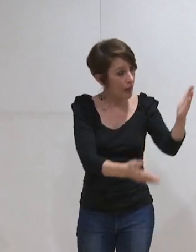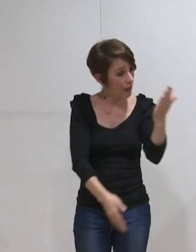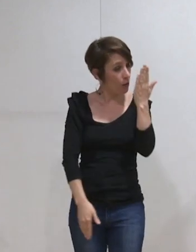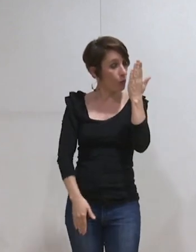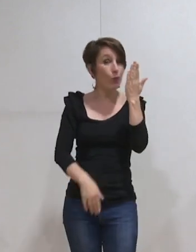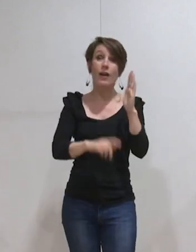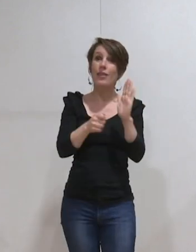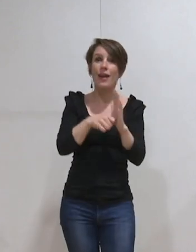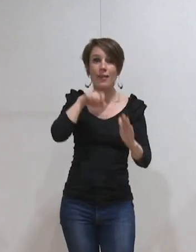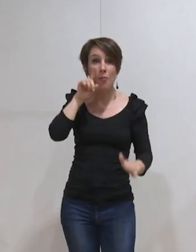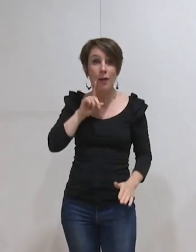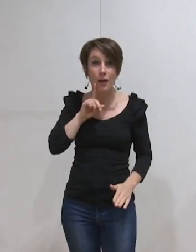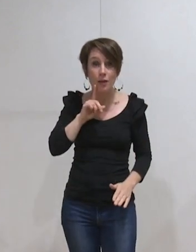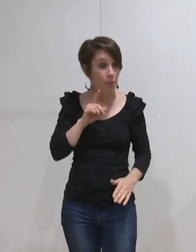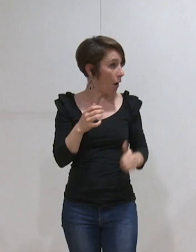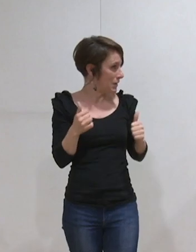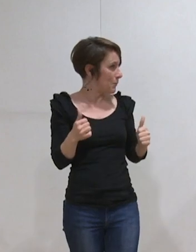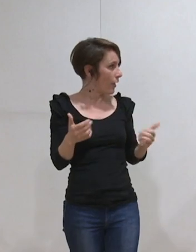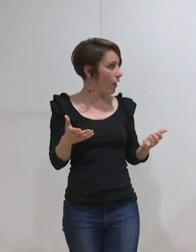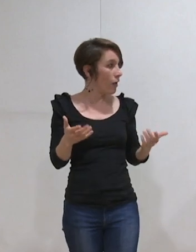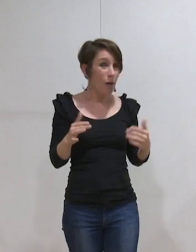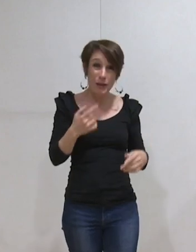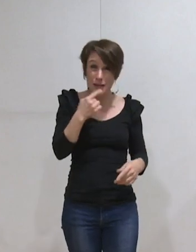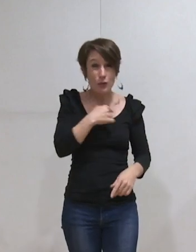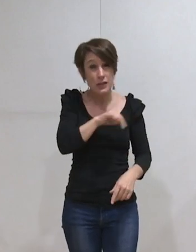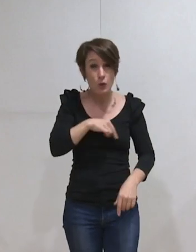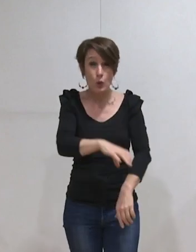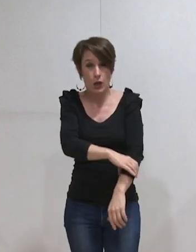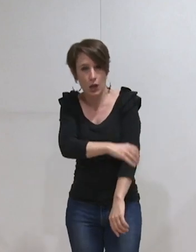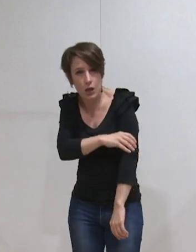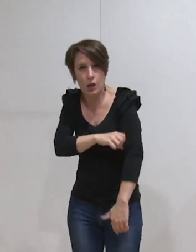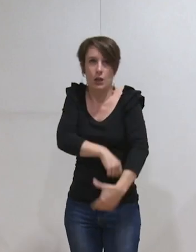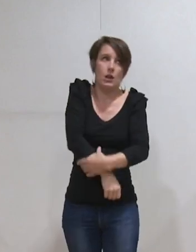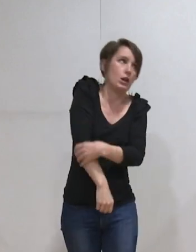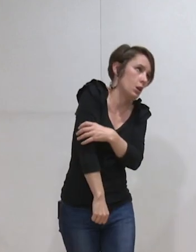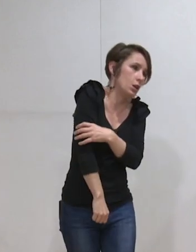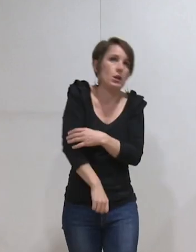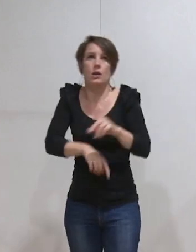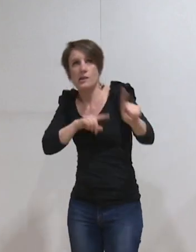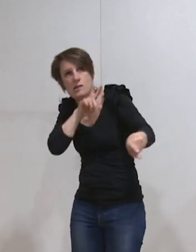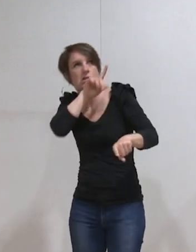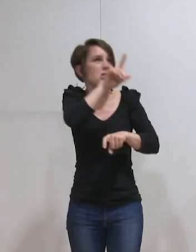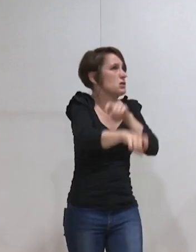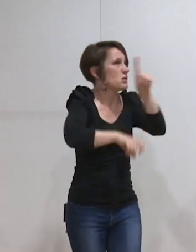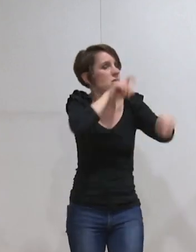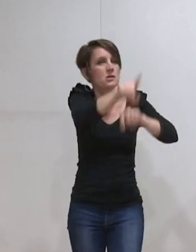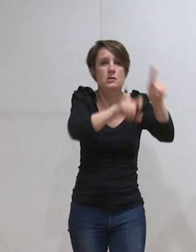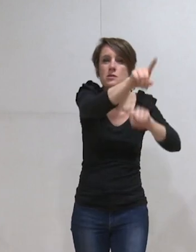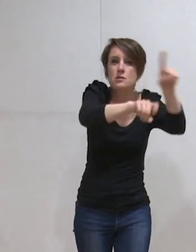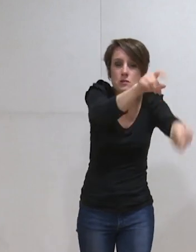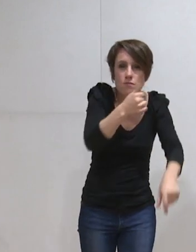très bien mais vous vous rendez compte l'énergie qu'il faut qu'on dépense alors franchement si vous